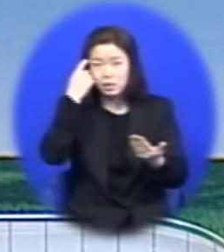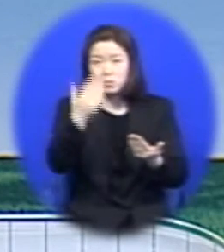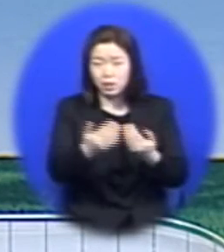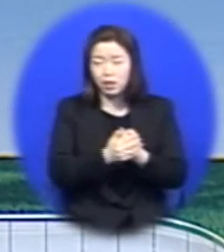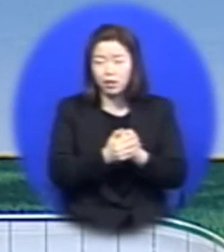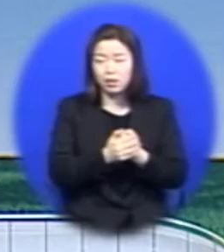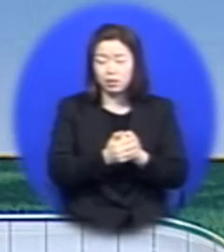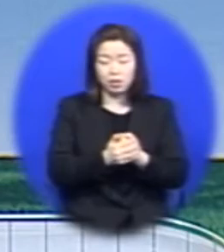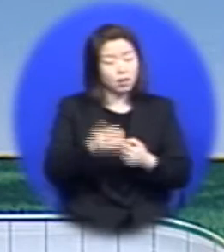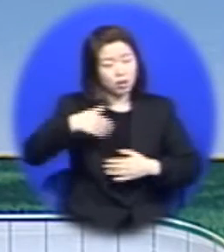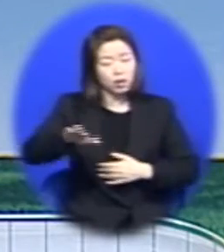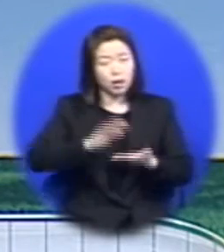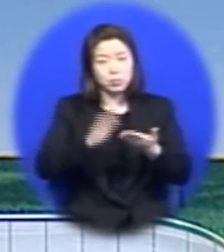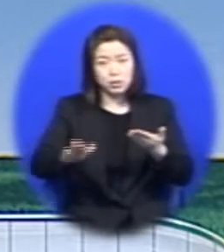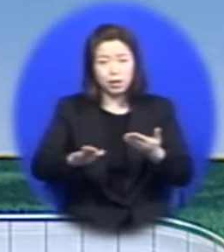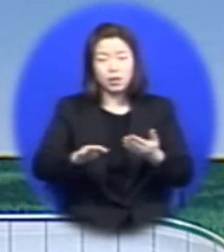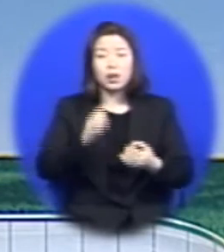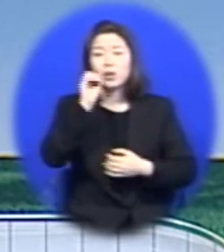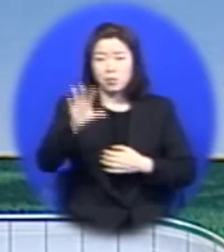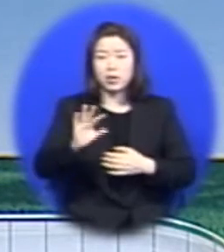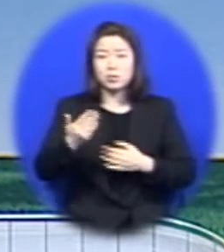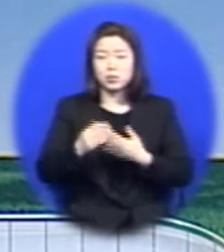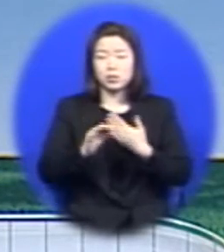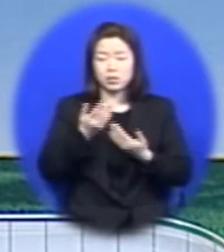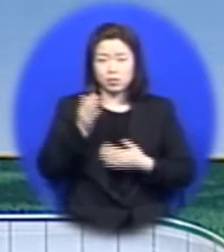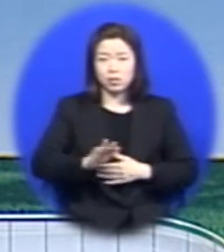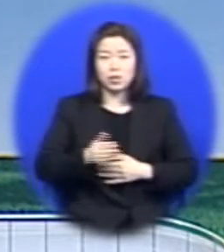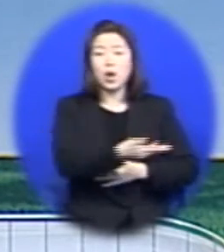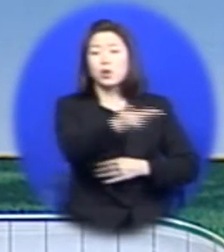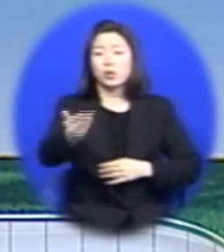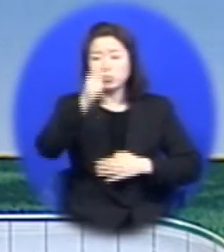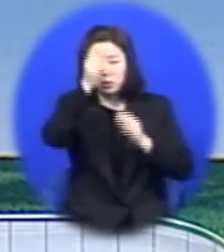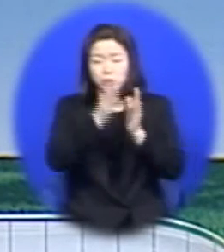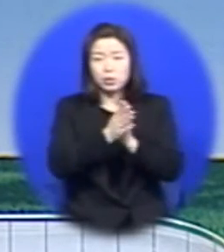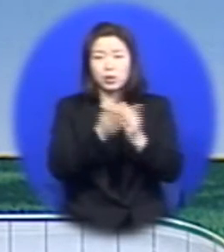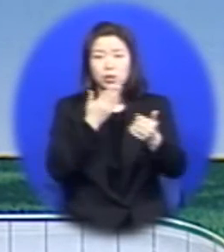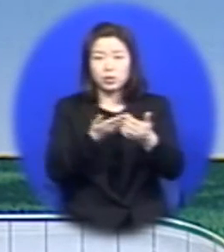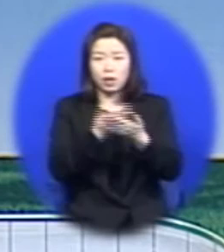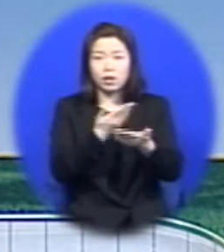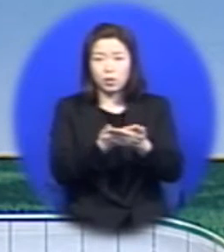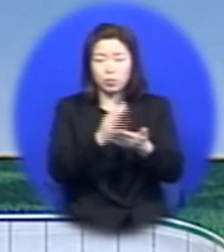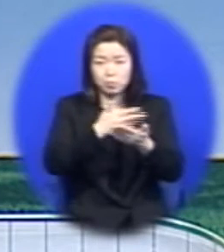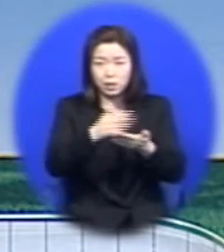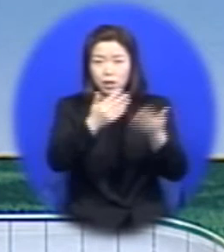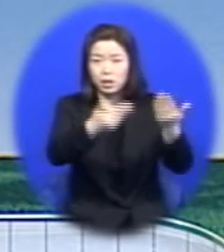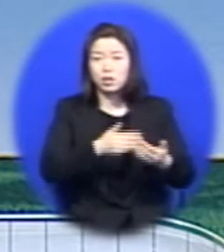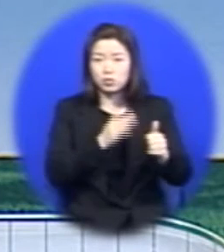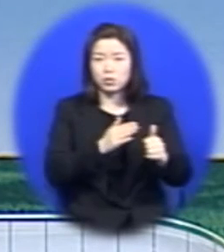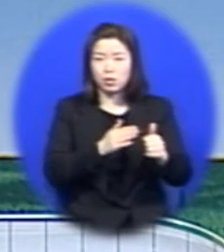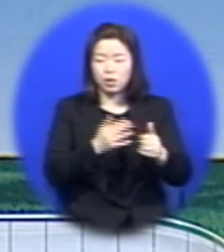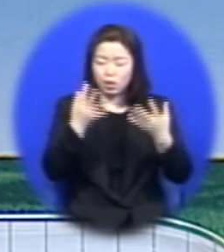이러고 가는 거지. 근데 교인들에게 여러분들이 기도해보고 판단해달라고 그랬으니 아주 얼마나 혼났는지